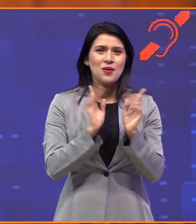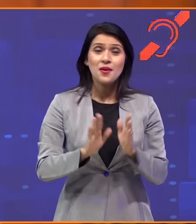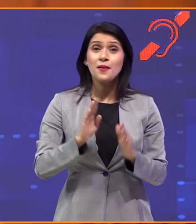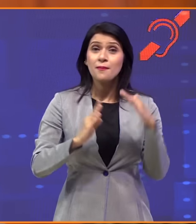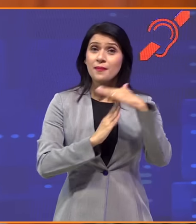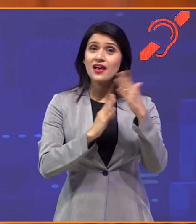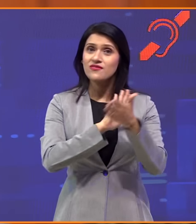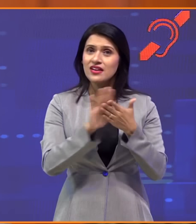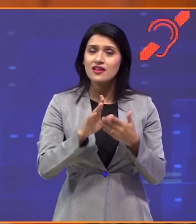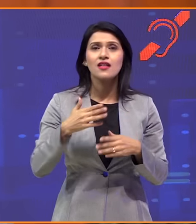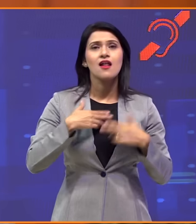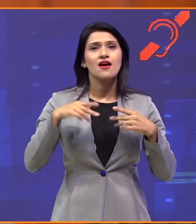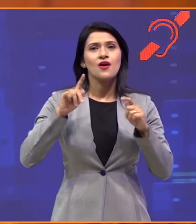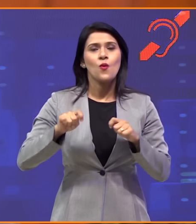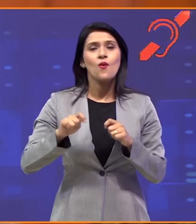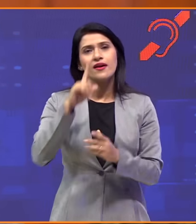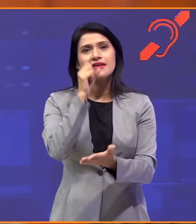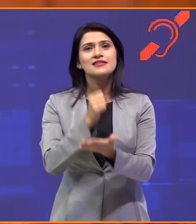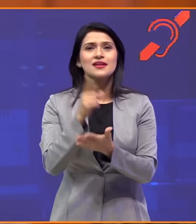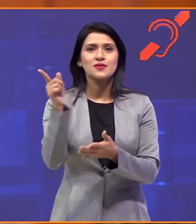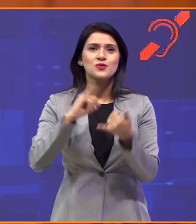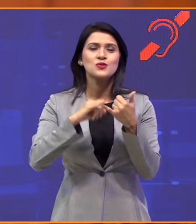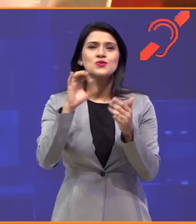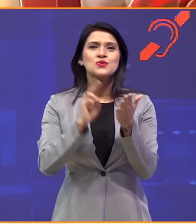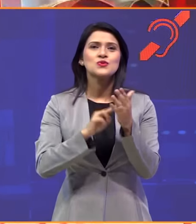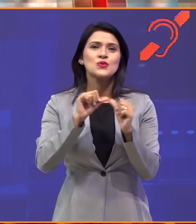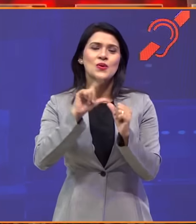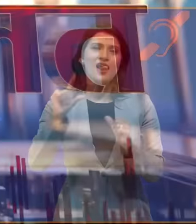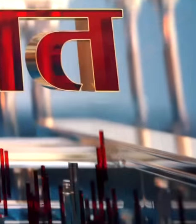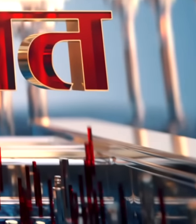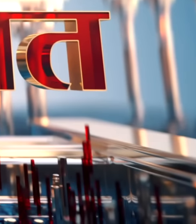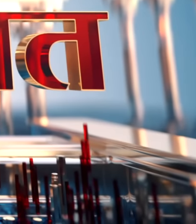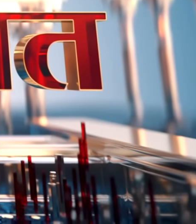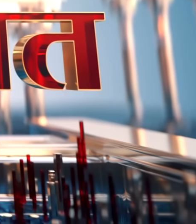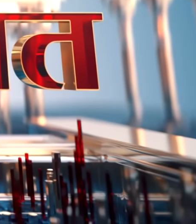सुनेंगे आपकी अदालत में आज की जज सोनल कालरा का